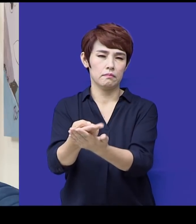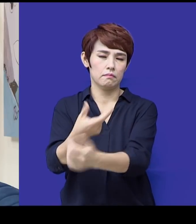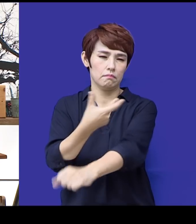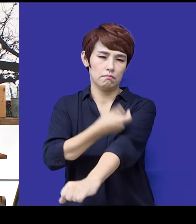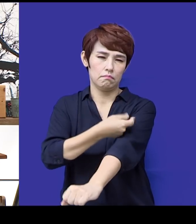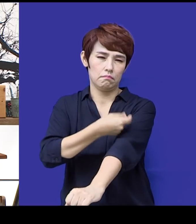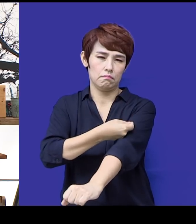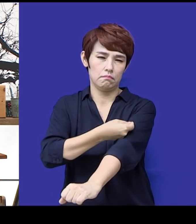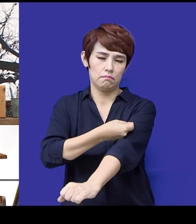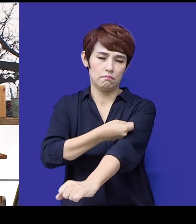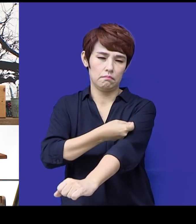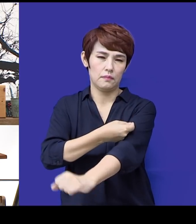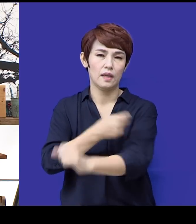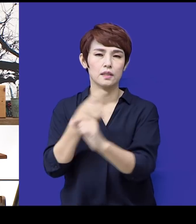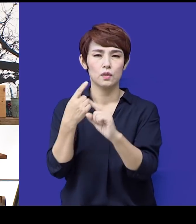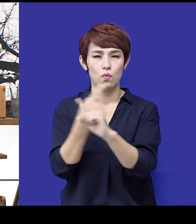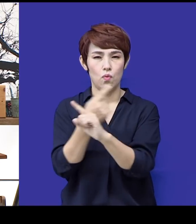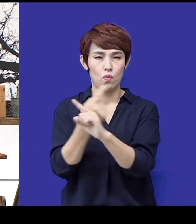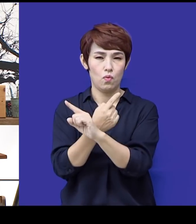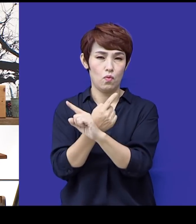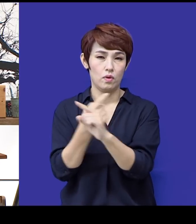맞으면서 치료하는데 네.